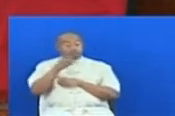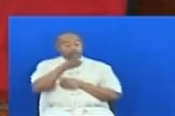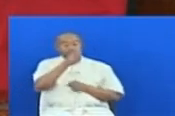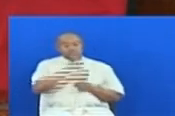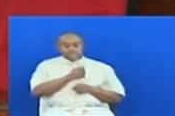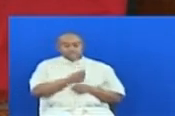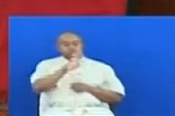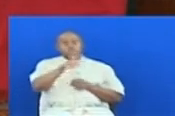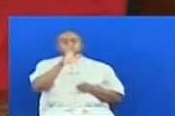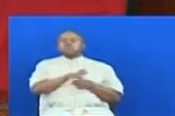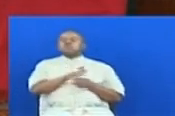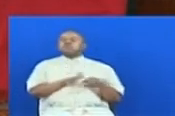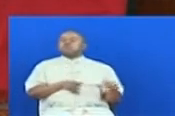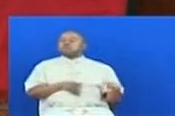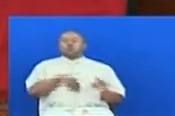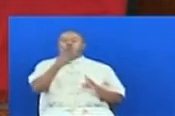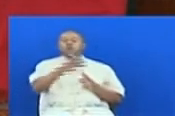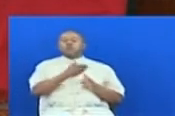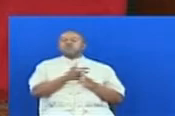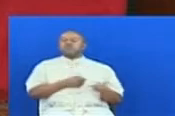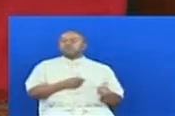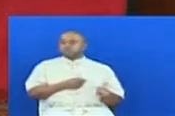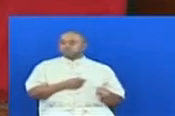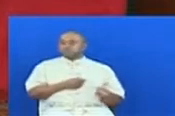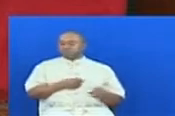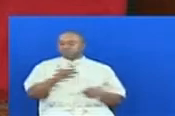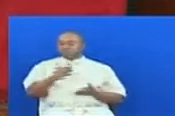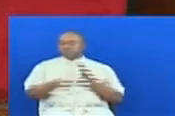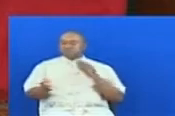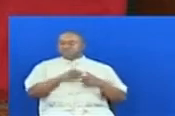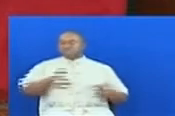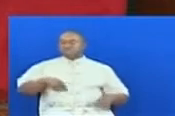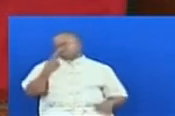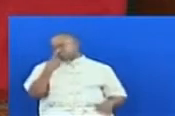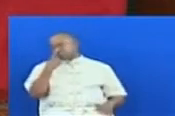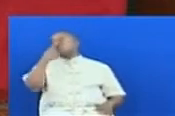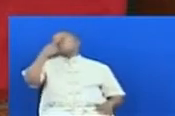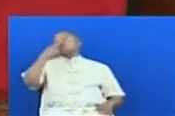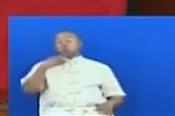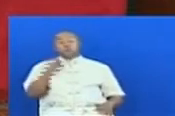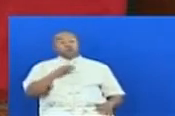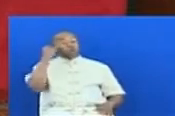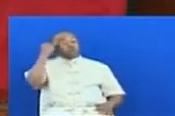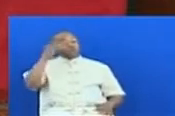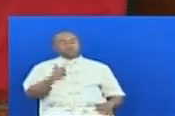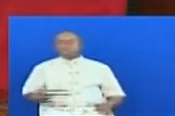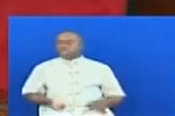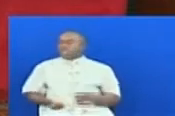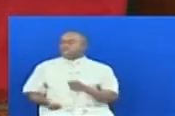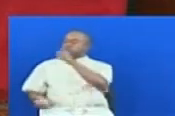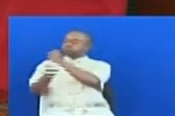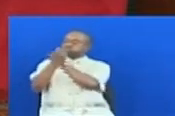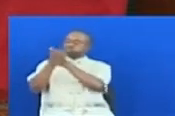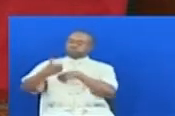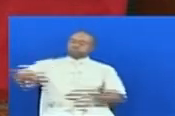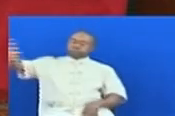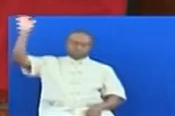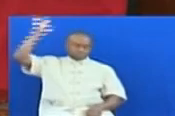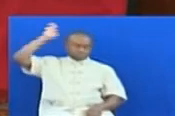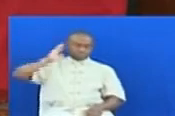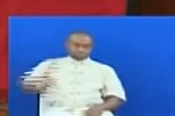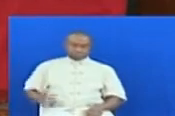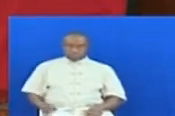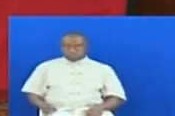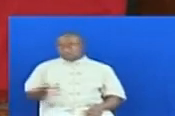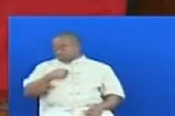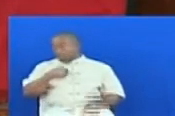kwenye halmashauri wamekaa muda mrefu sana, wanajifanya wenyeji, yeye kila anachowashauri anaona kwamba yeye ni mgeni. Kwa hiyo